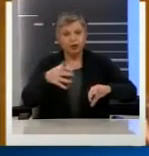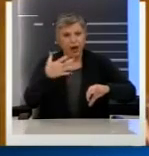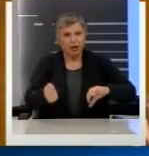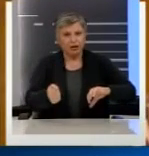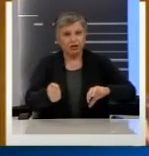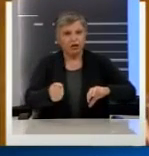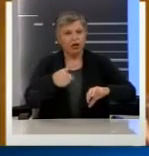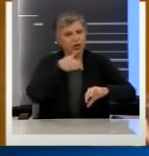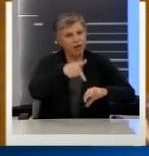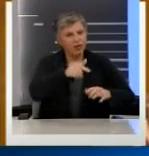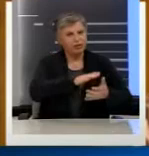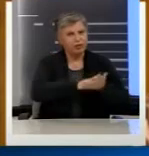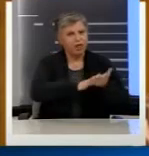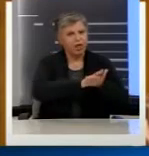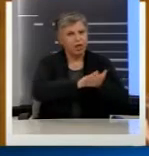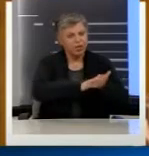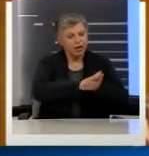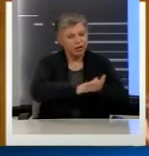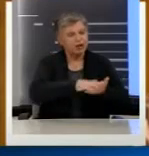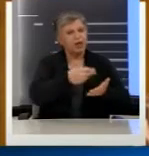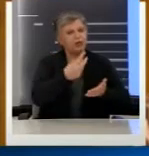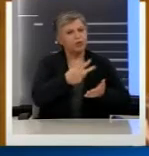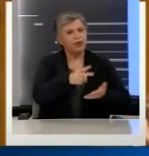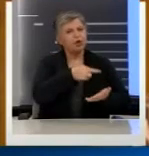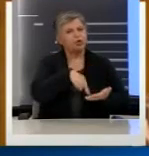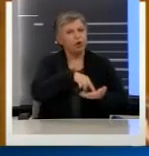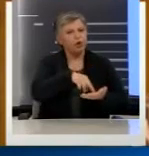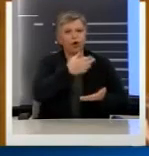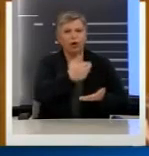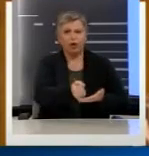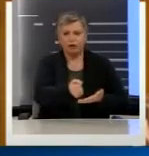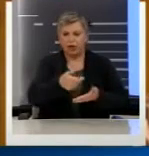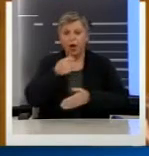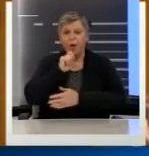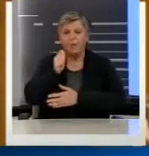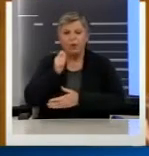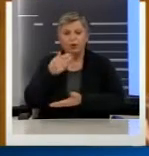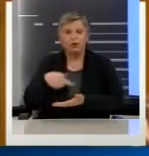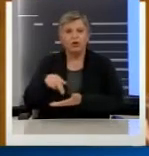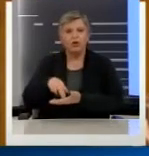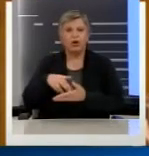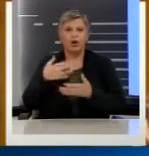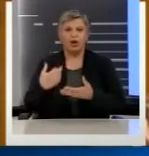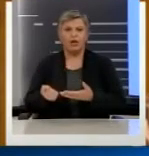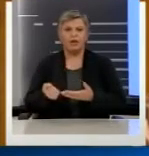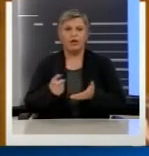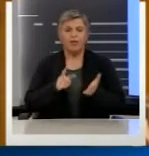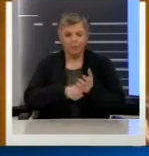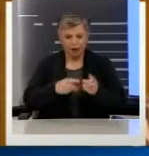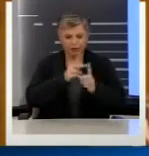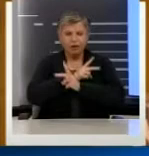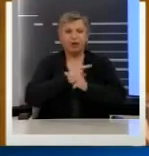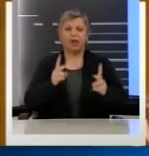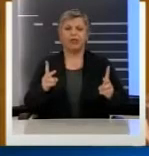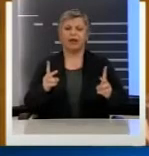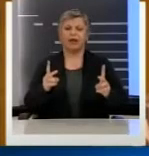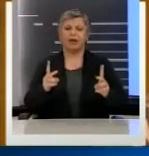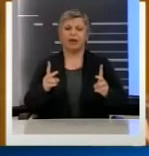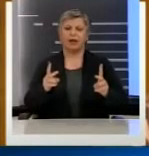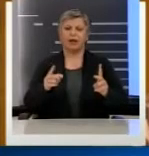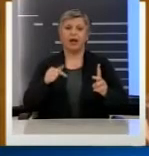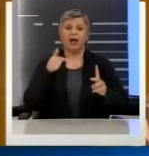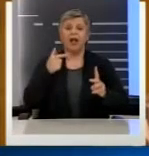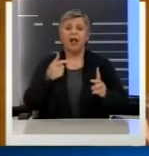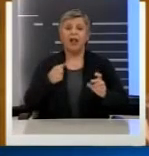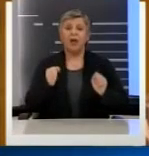Δηλαδή, δεν υπήρξε αυτή η ψυχραιμία, έτσι ώστε στο μείζον ζήτημα των